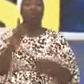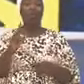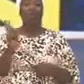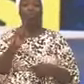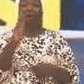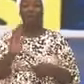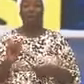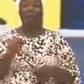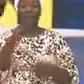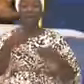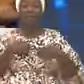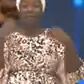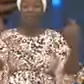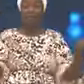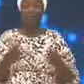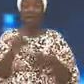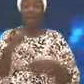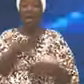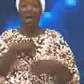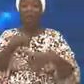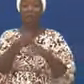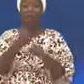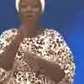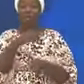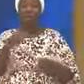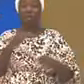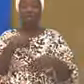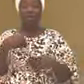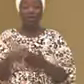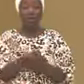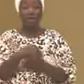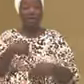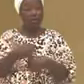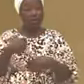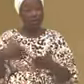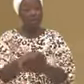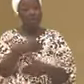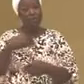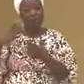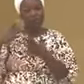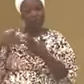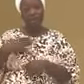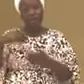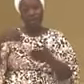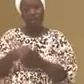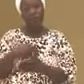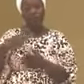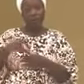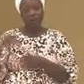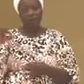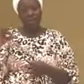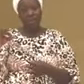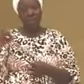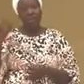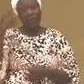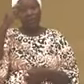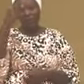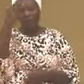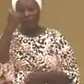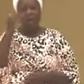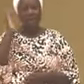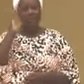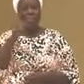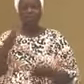péché faites vous un cas de nouveau oh et industrie de nouveau pourquoi mourier vous maison